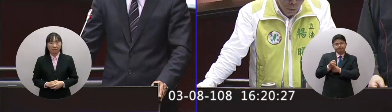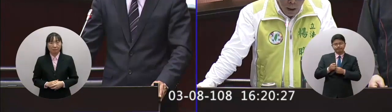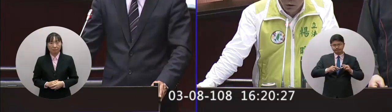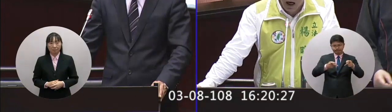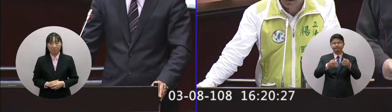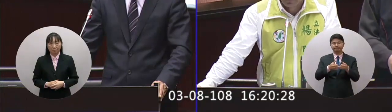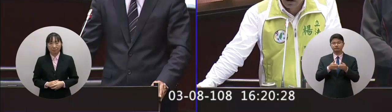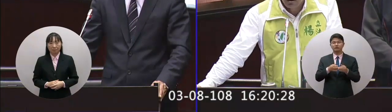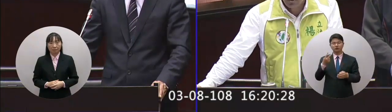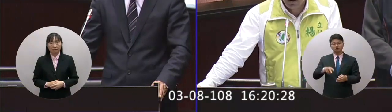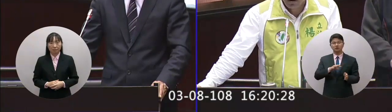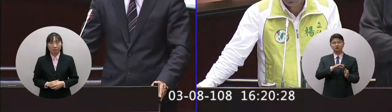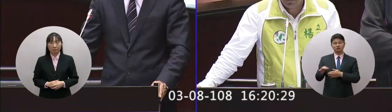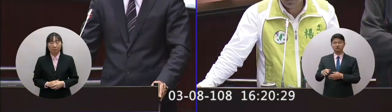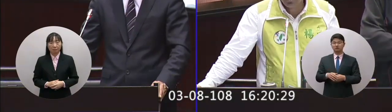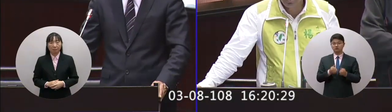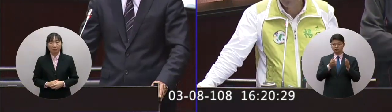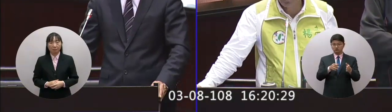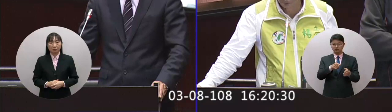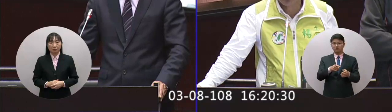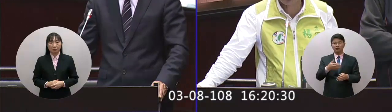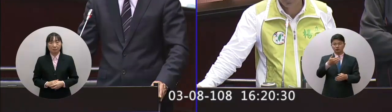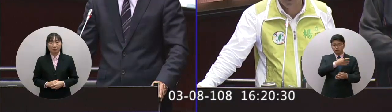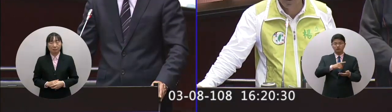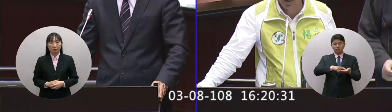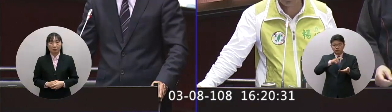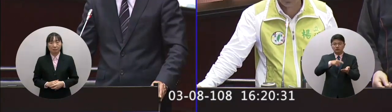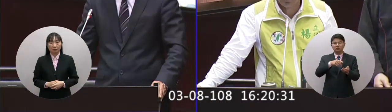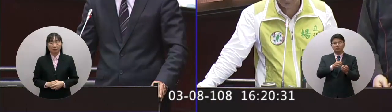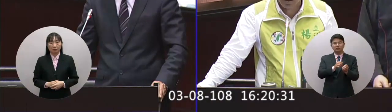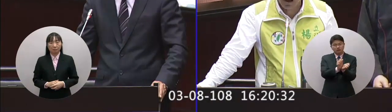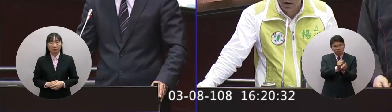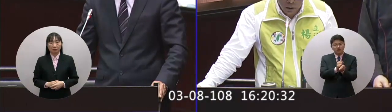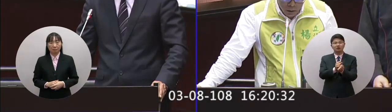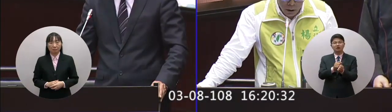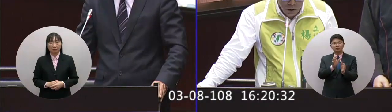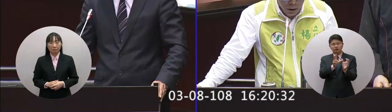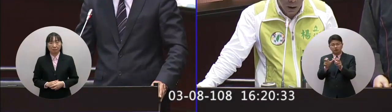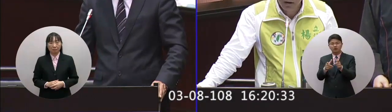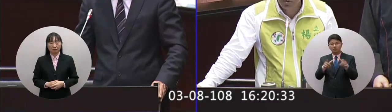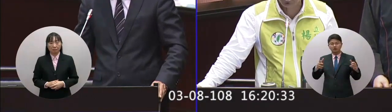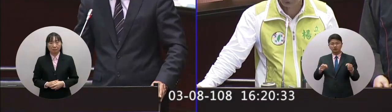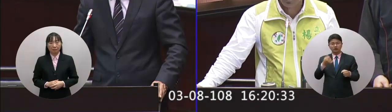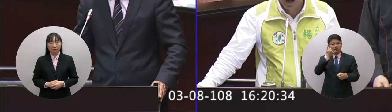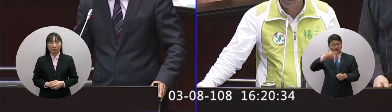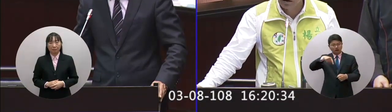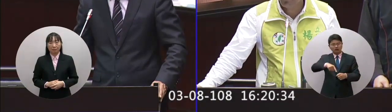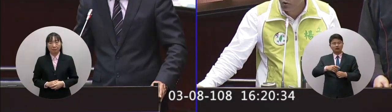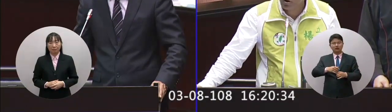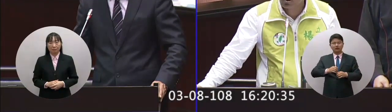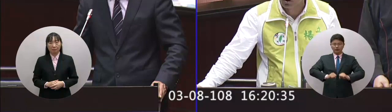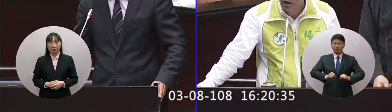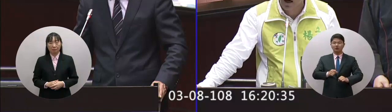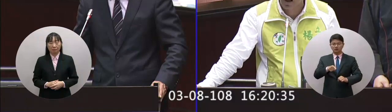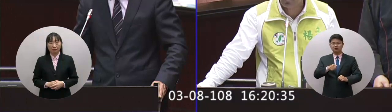就是，我们要让鱼虾贝蟹在海洋可以很好的生长，必须要海底